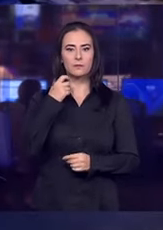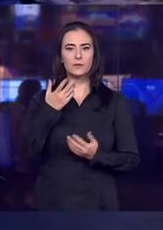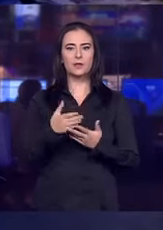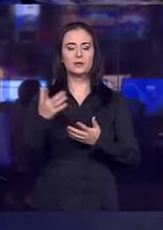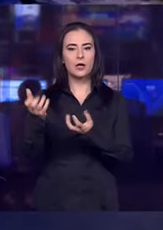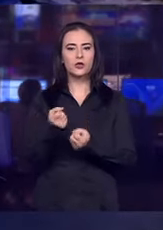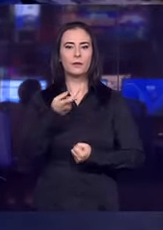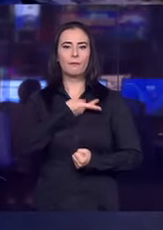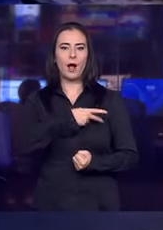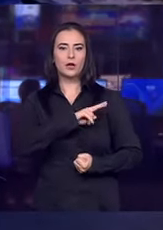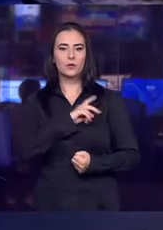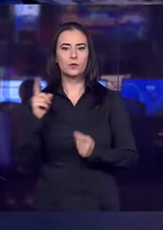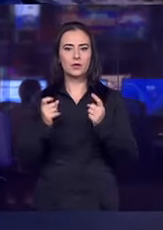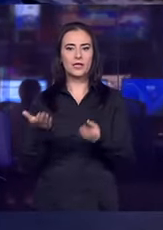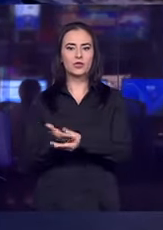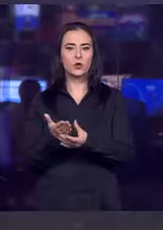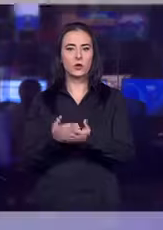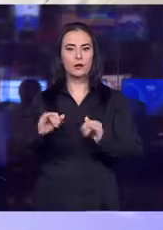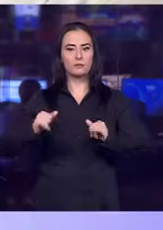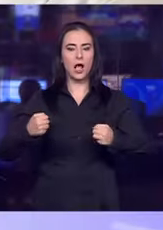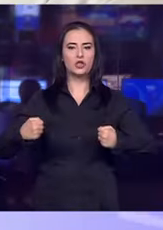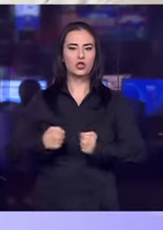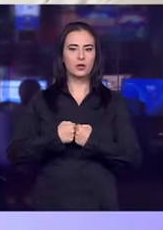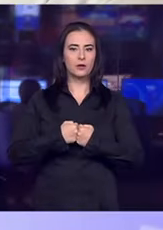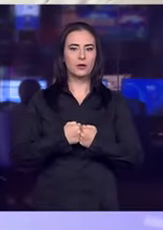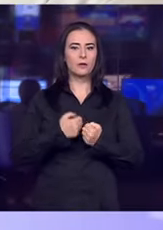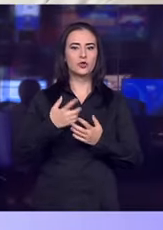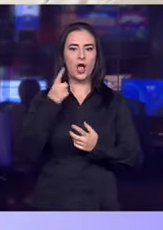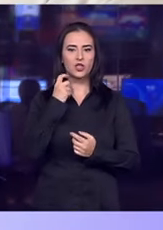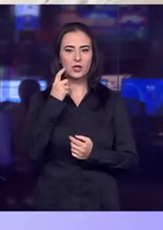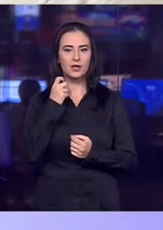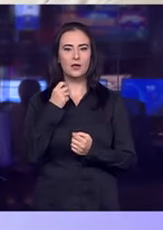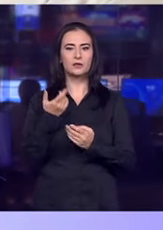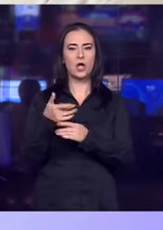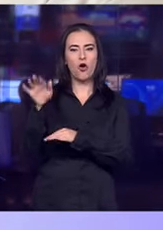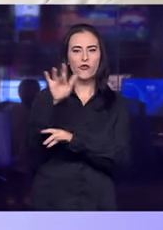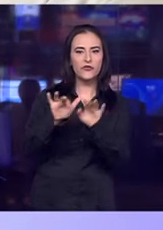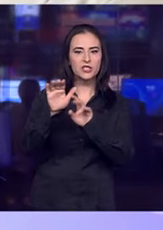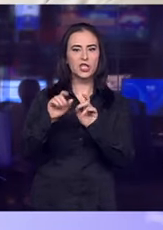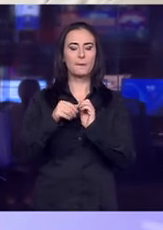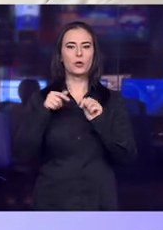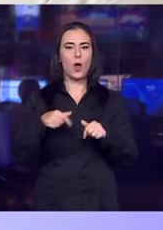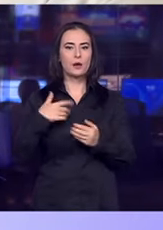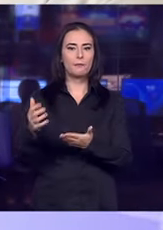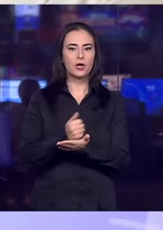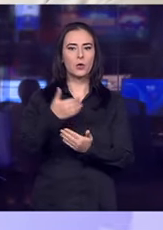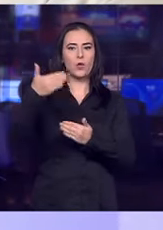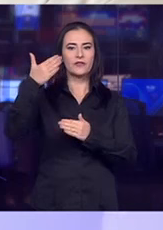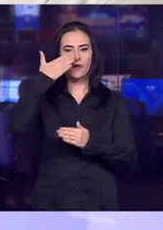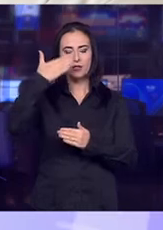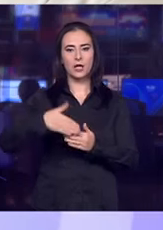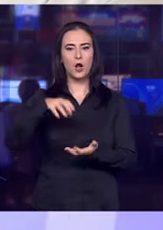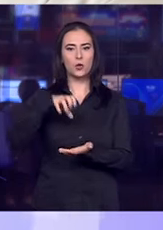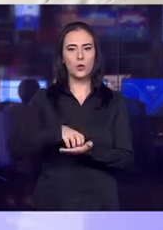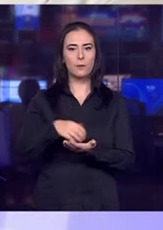influențeze martorii din dosarul accidentului 2 mai, încerca să îi convingă pe cei care au fost la fața locului să